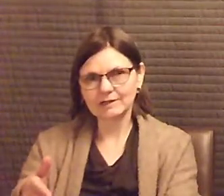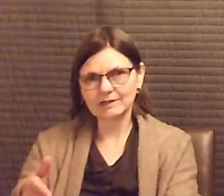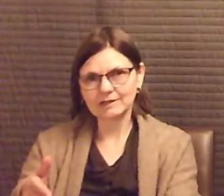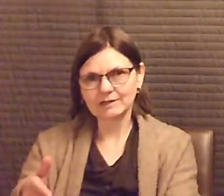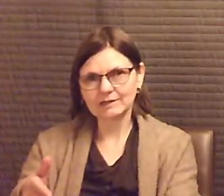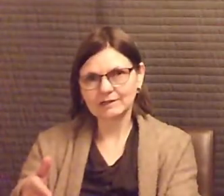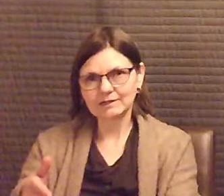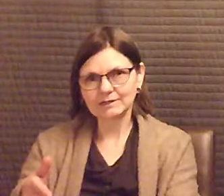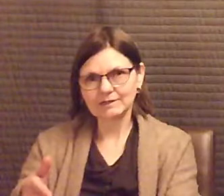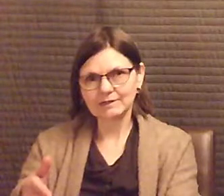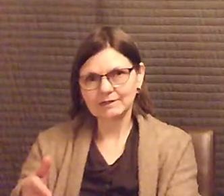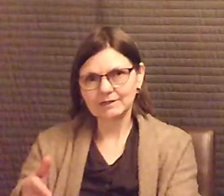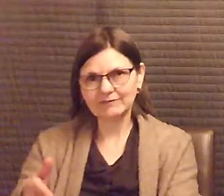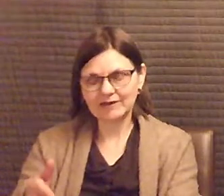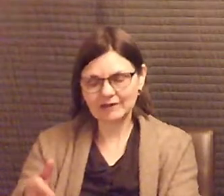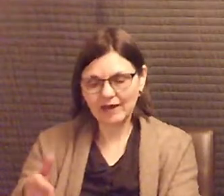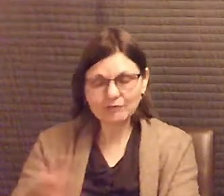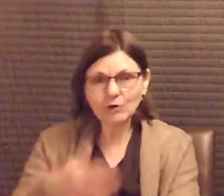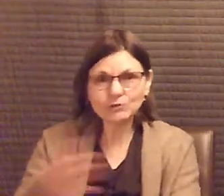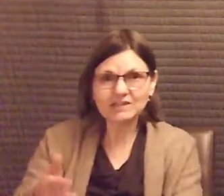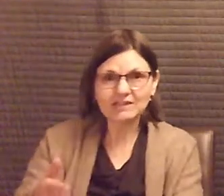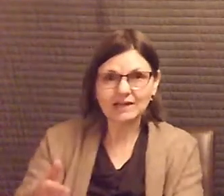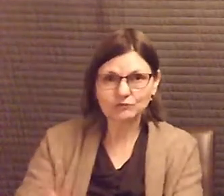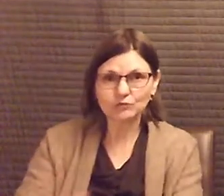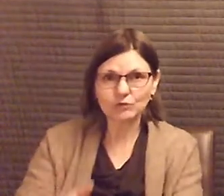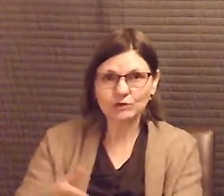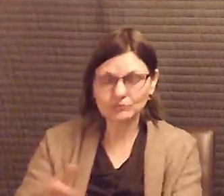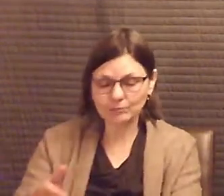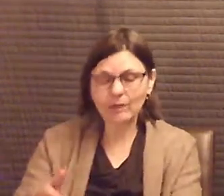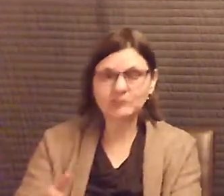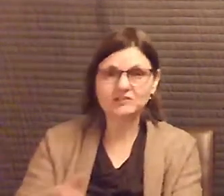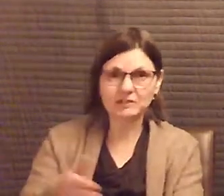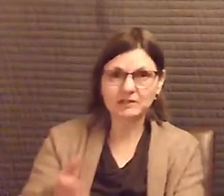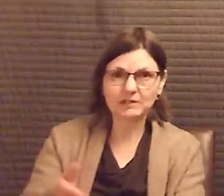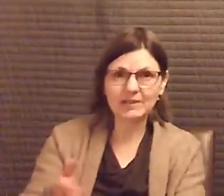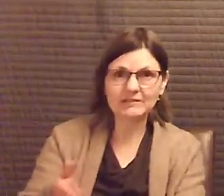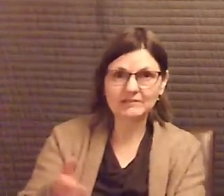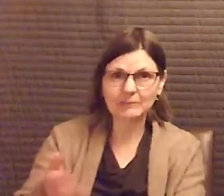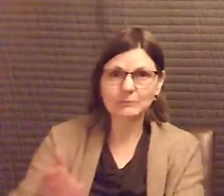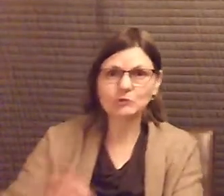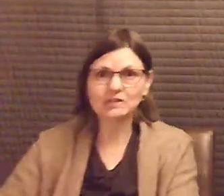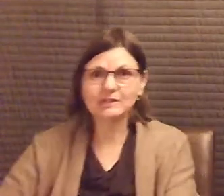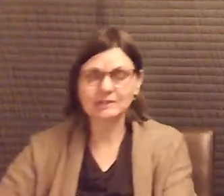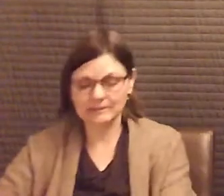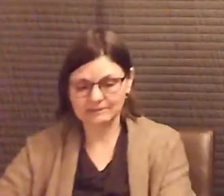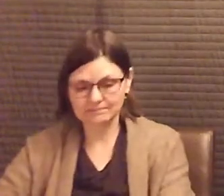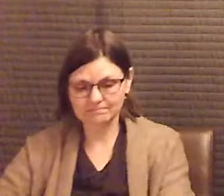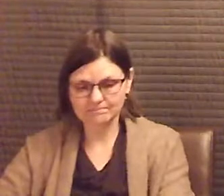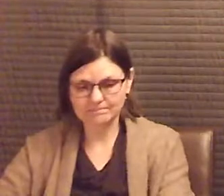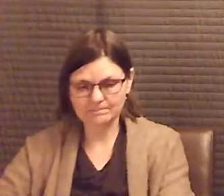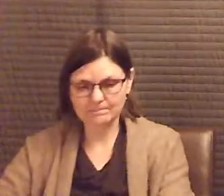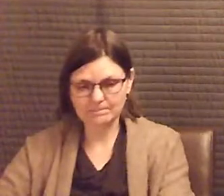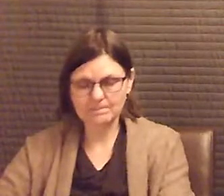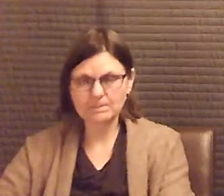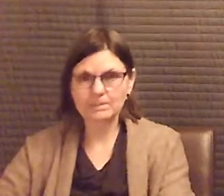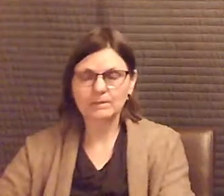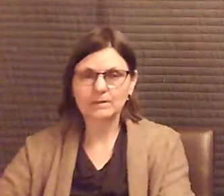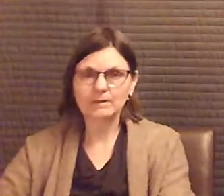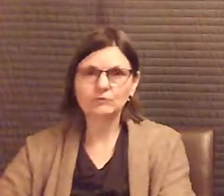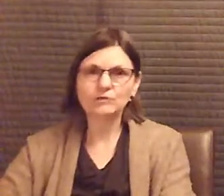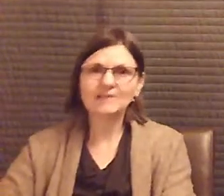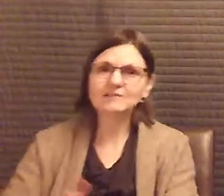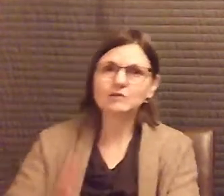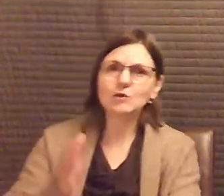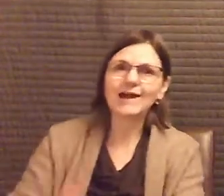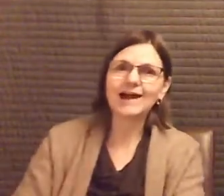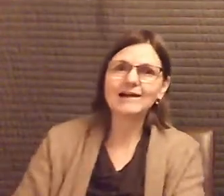want to pioneer dat church waren afgodendienaars toch uit de basis die gemeente ging pionier toen ministry